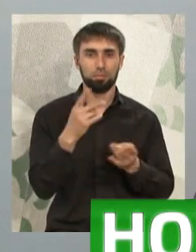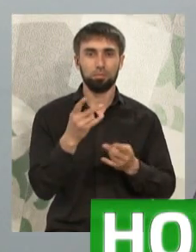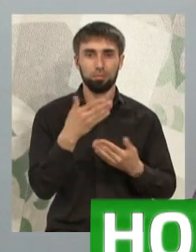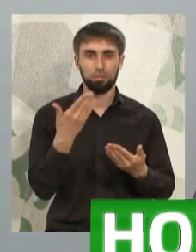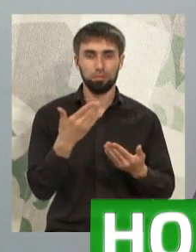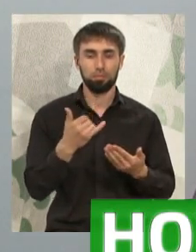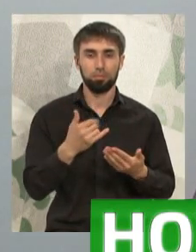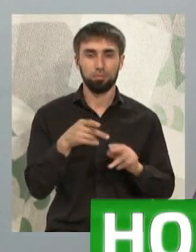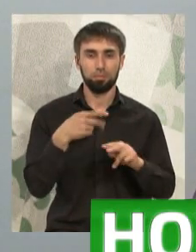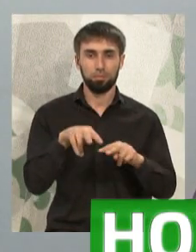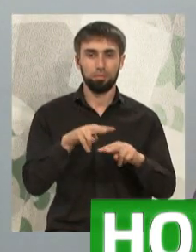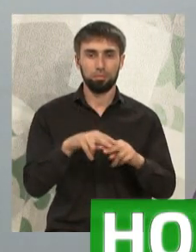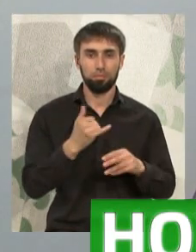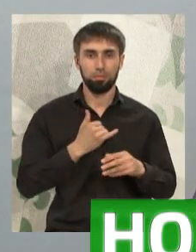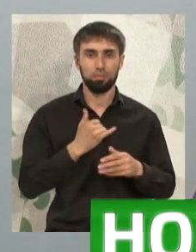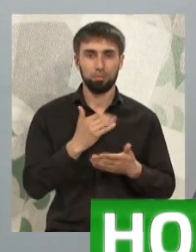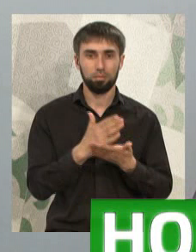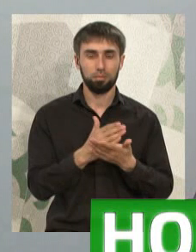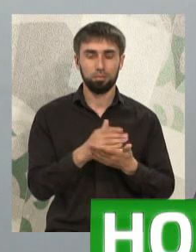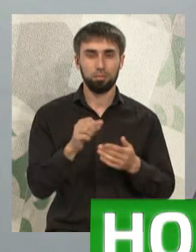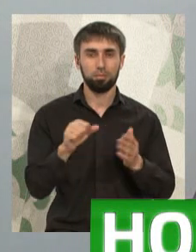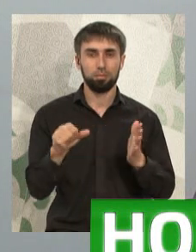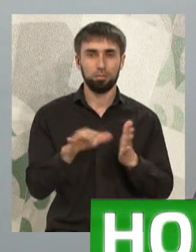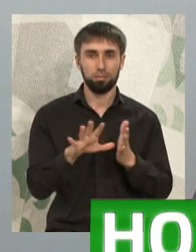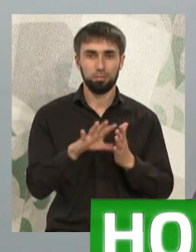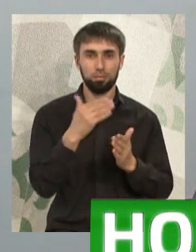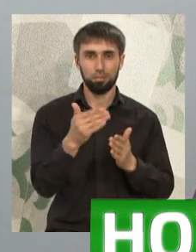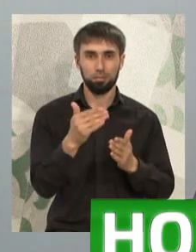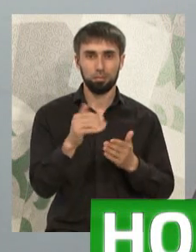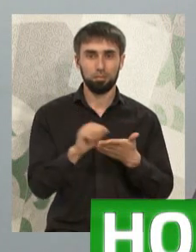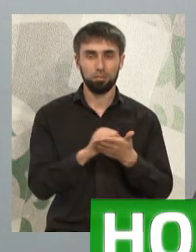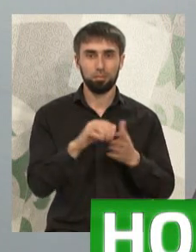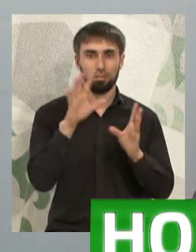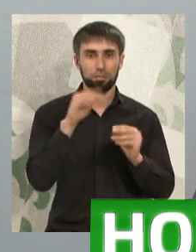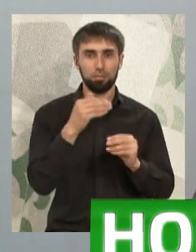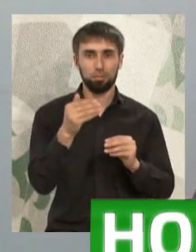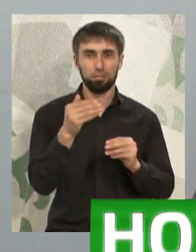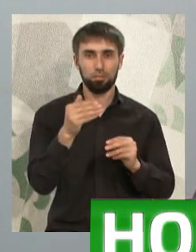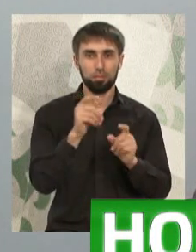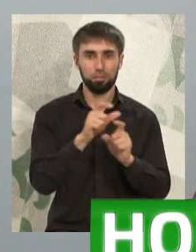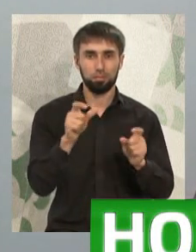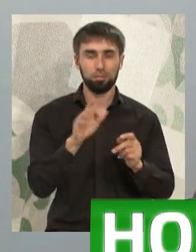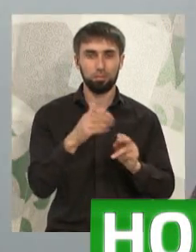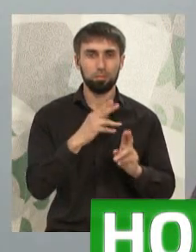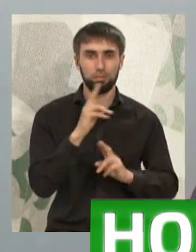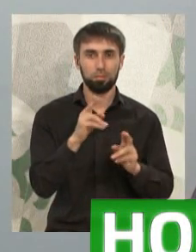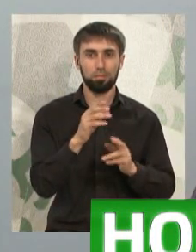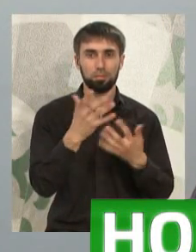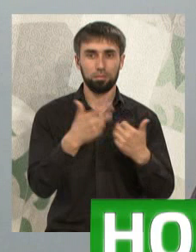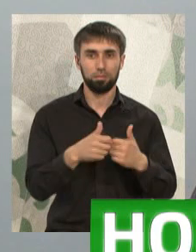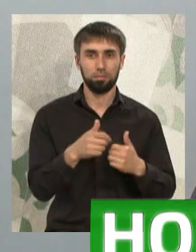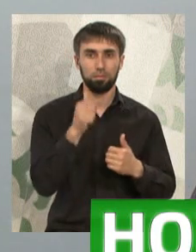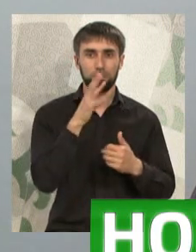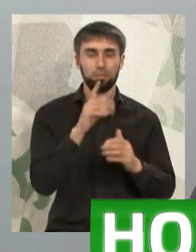уже, пользуясь системой межведомственного электронного документооборота, все остальные сведения на граждан будем запрашивать автоматически. После